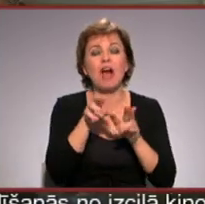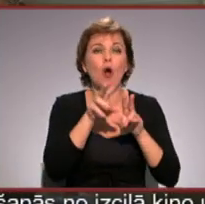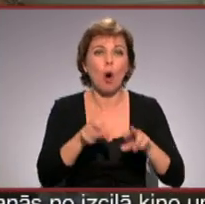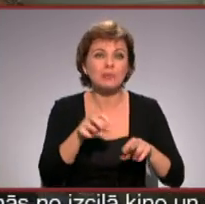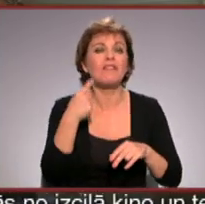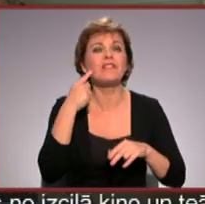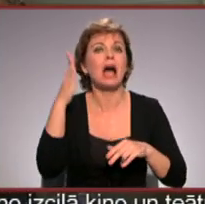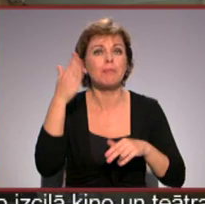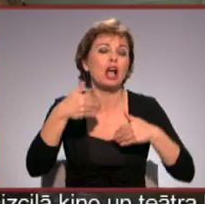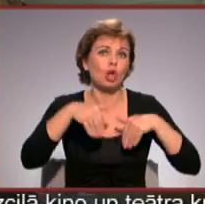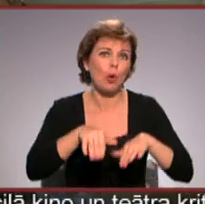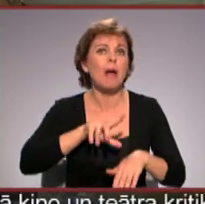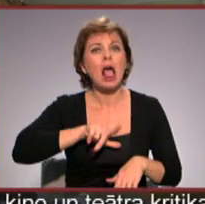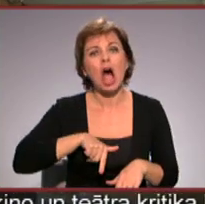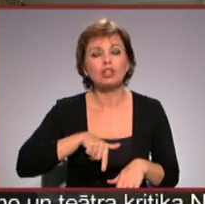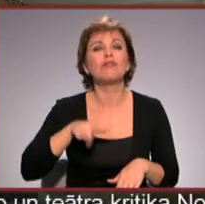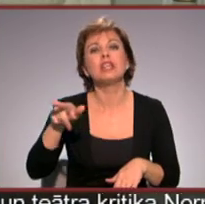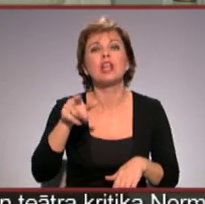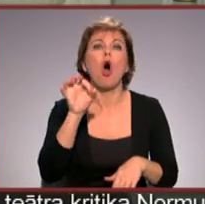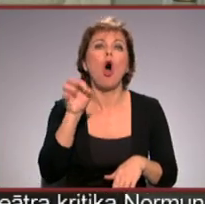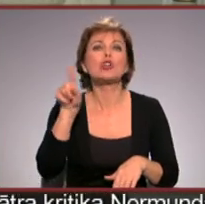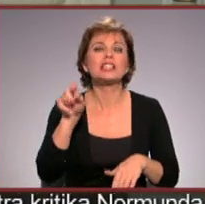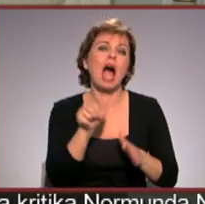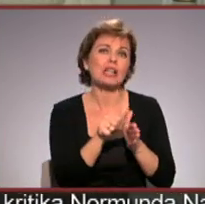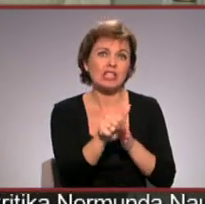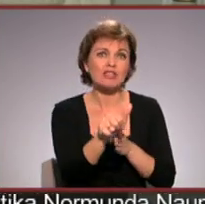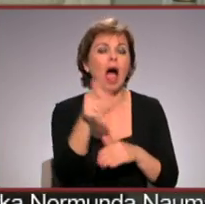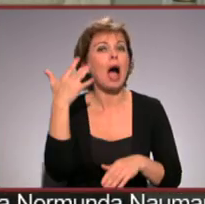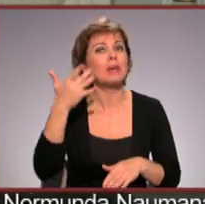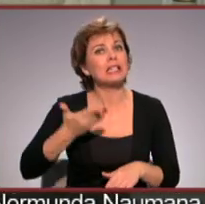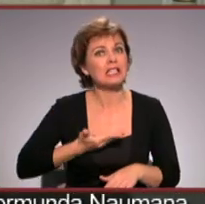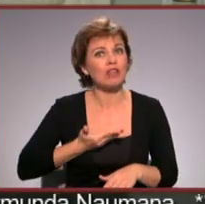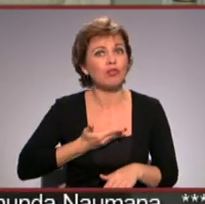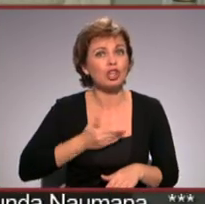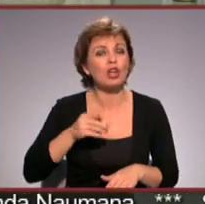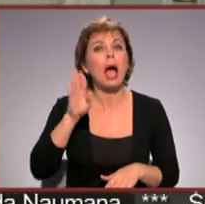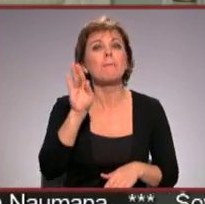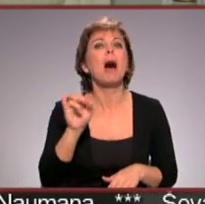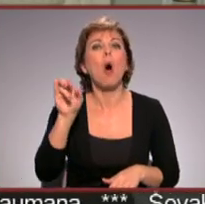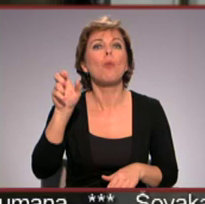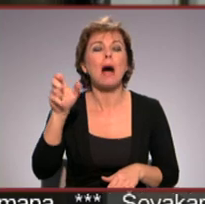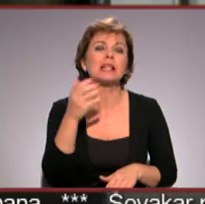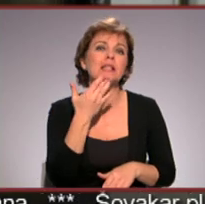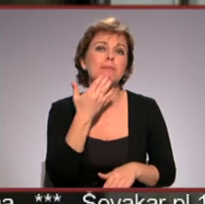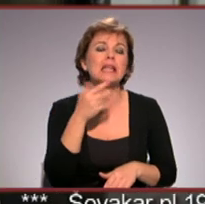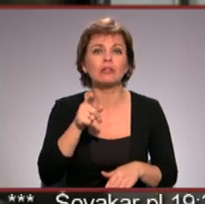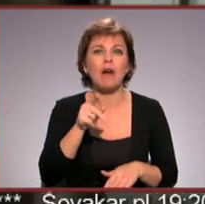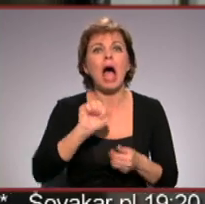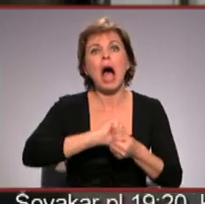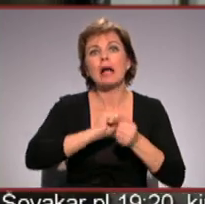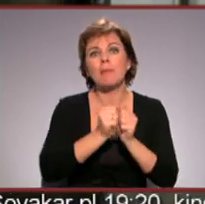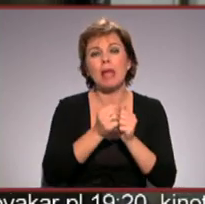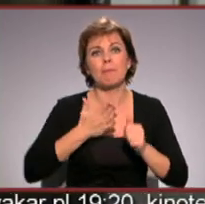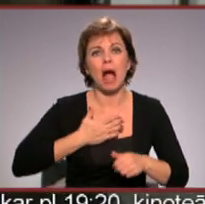tika nolemts, ka no Latvijas Kinoakadēmijas Oskara balvai tiks izvirzīta Amerikā dzīvojošā Signs Baumans pilnmetrāžas animācijas filma Akmeņi